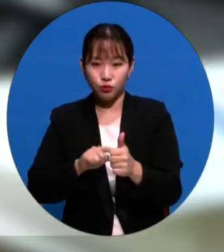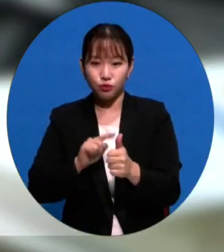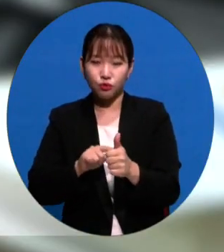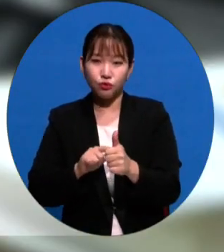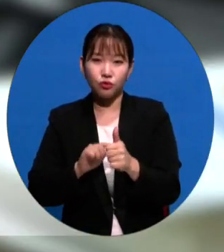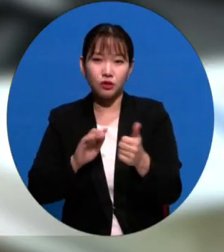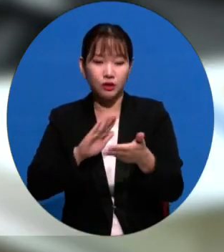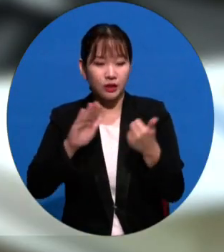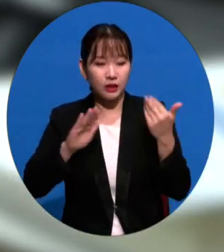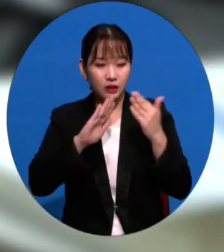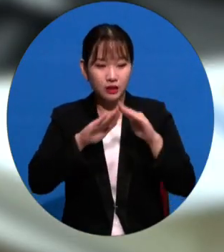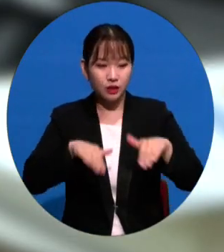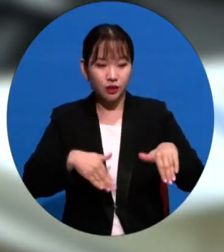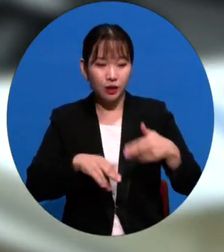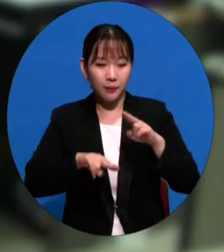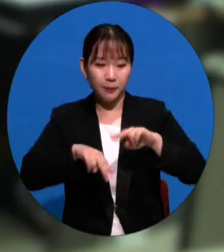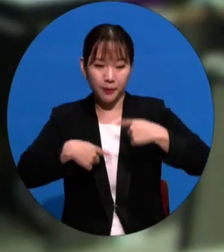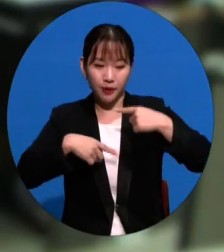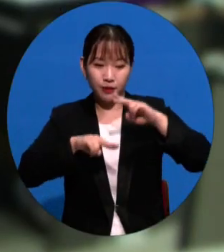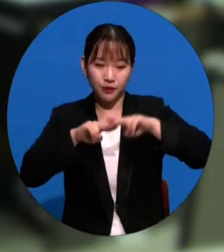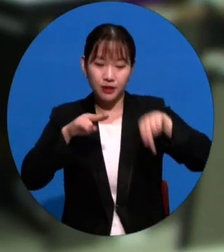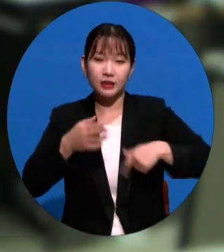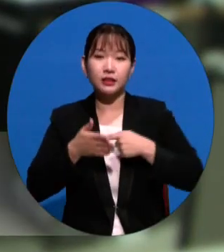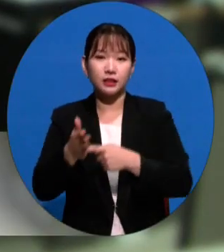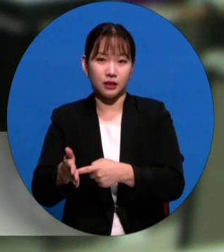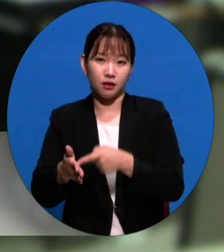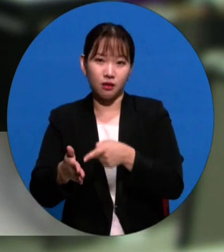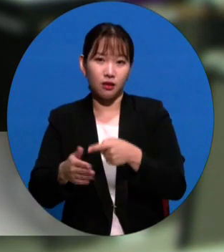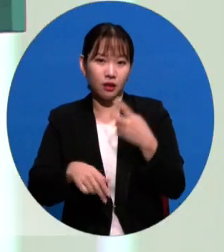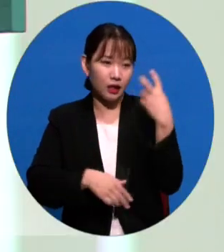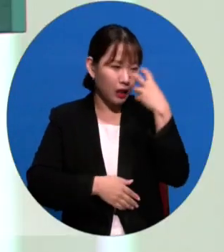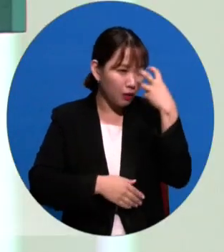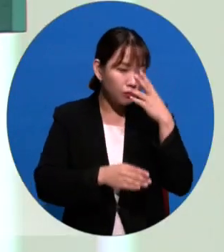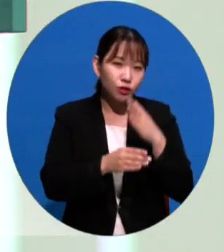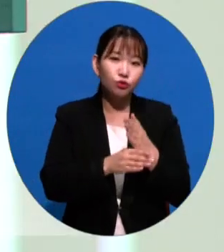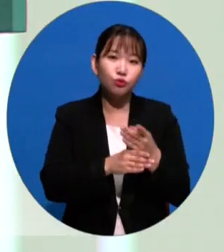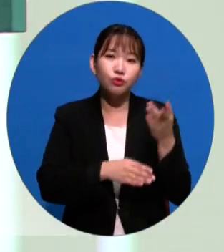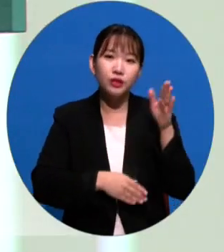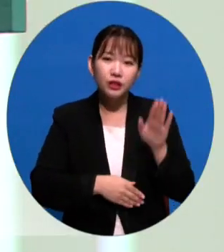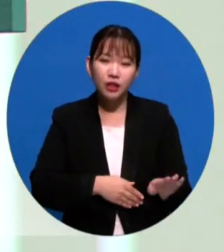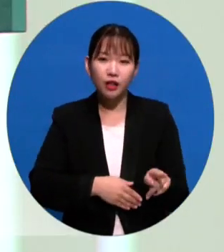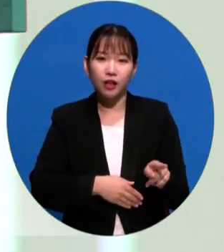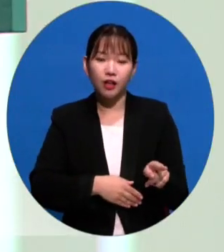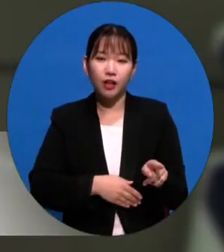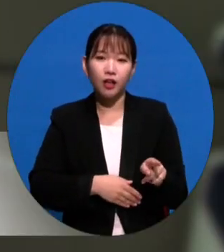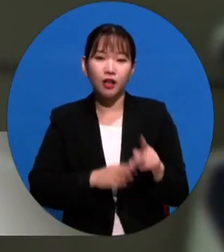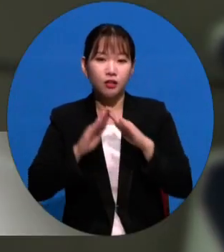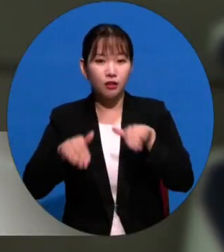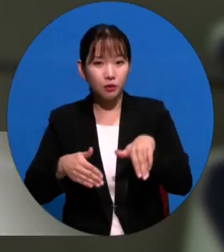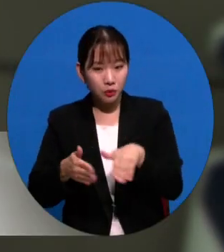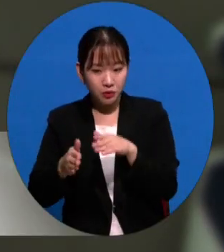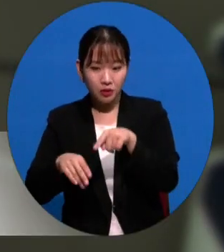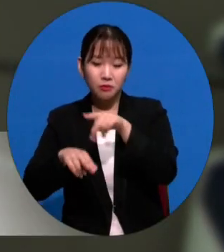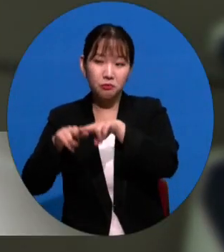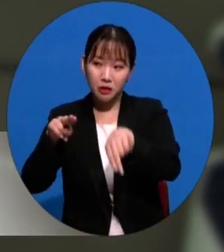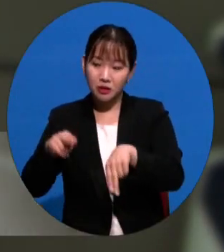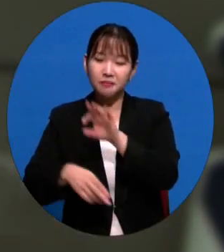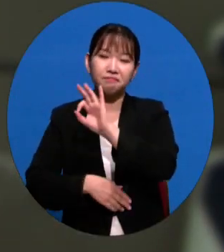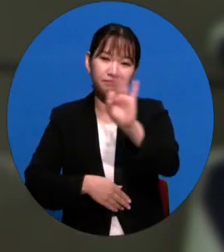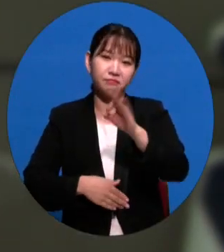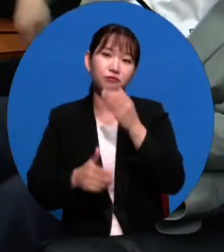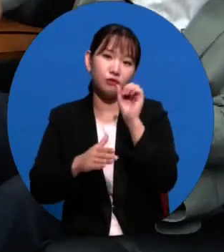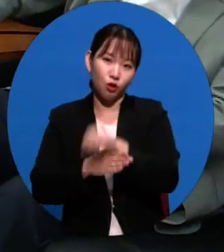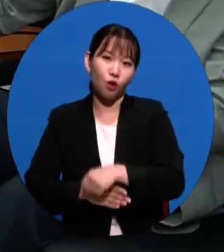전라남도에 명예퇴직을 신청했습니다. 사무관리비 감사가 한창 진행되고 있던 기간이었지만 전라남도는 그대로